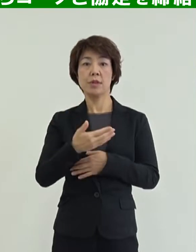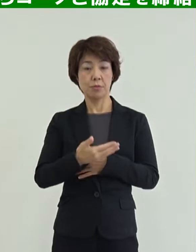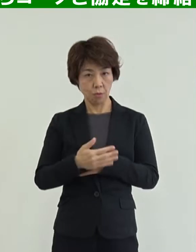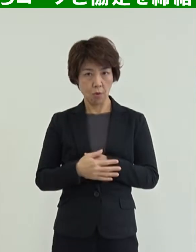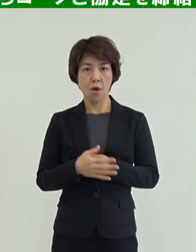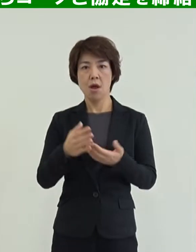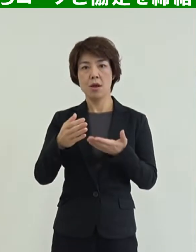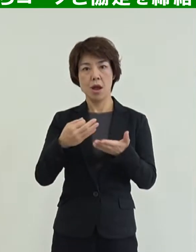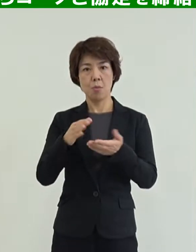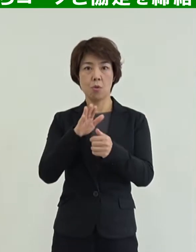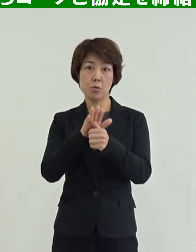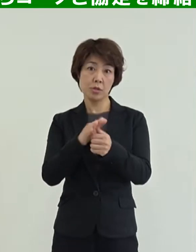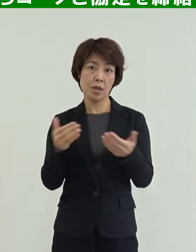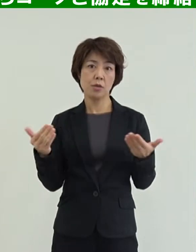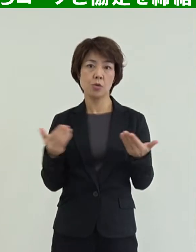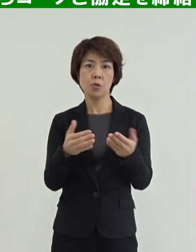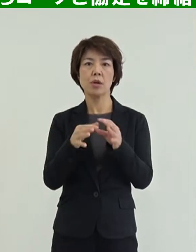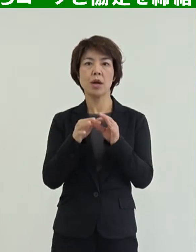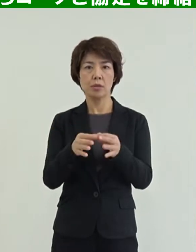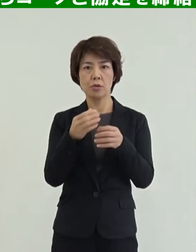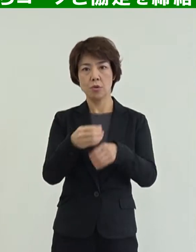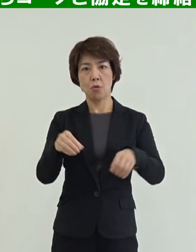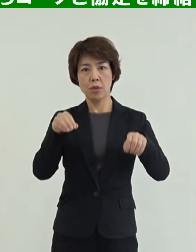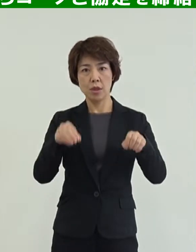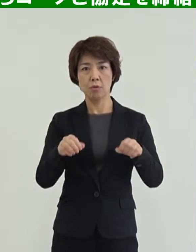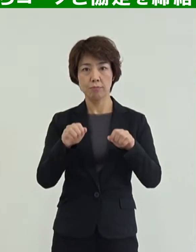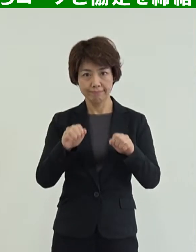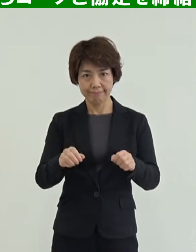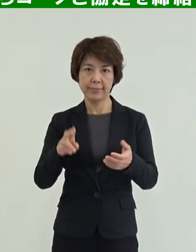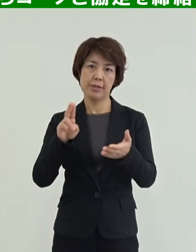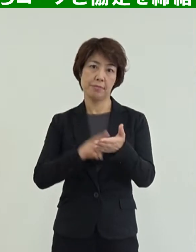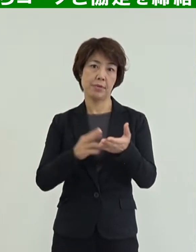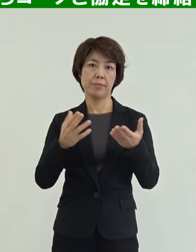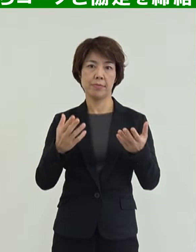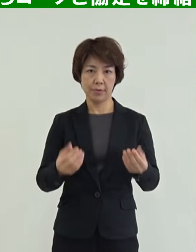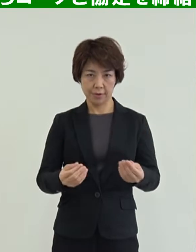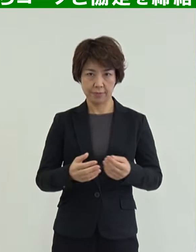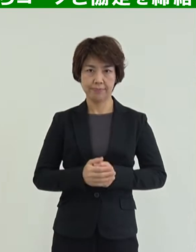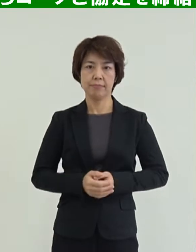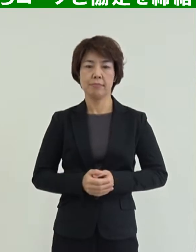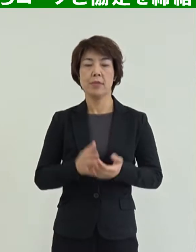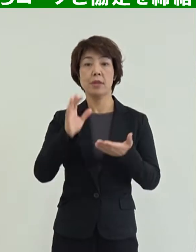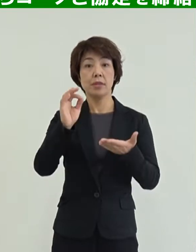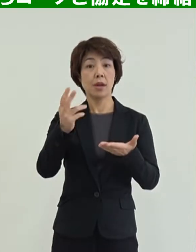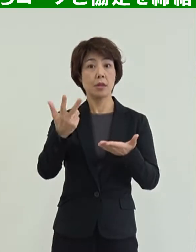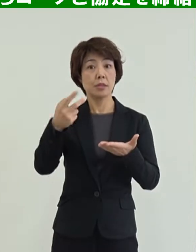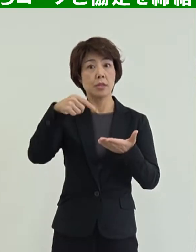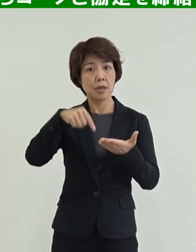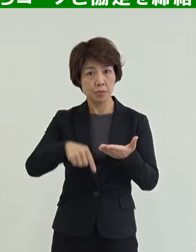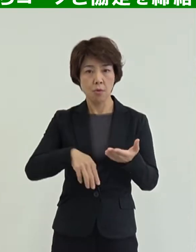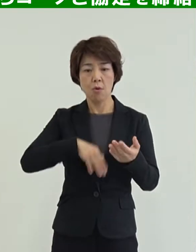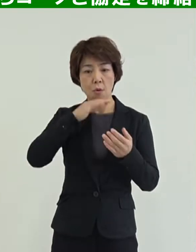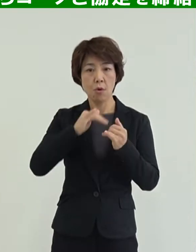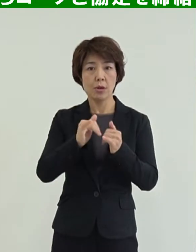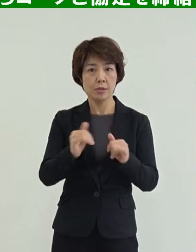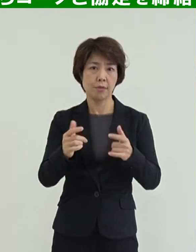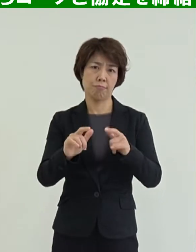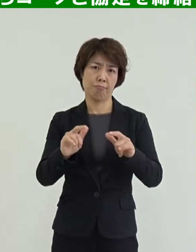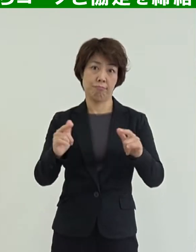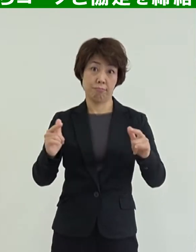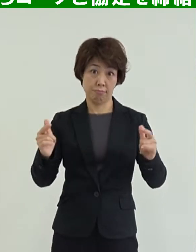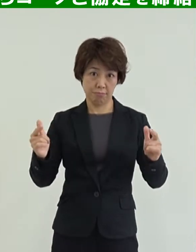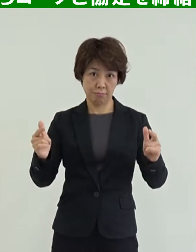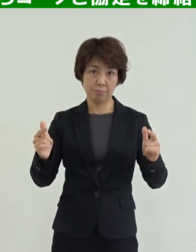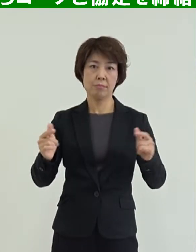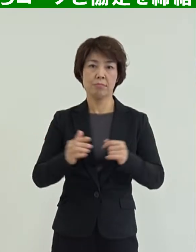か今の支援事業に関する協定を締結させていただくこととなりましたあの奈良市内でも高齢化が着々と進んで